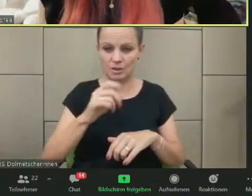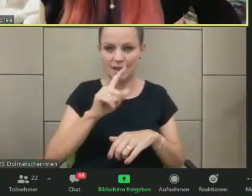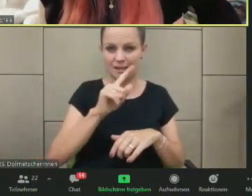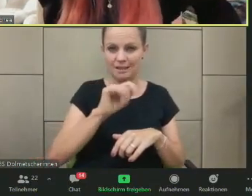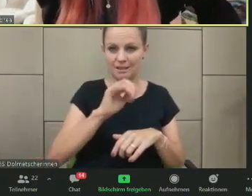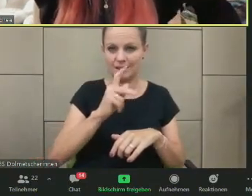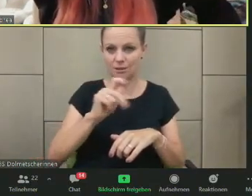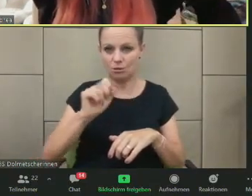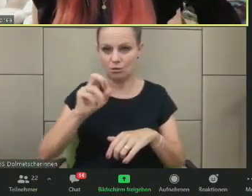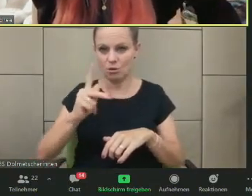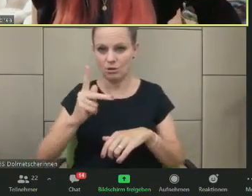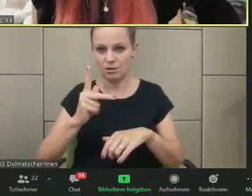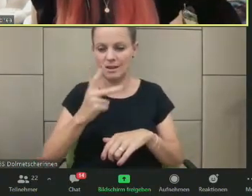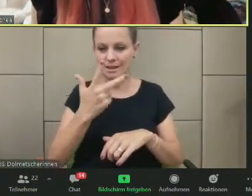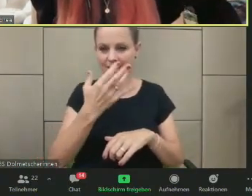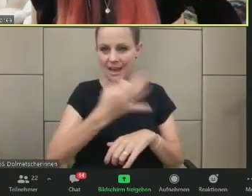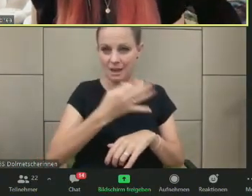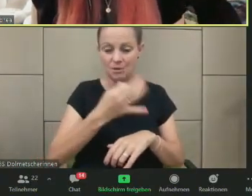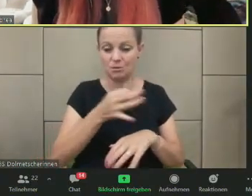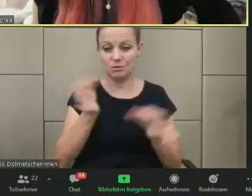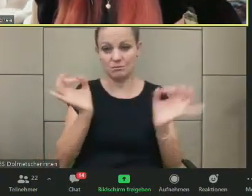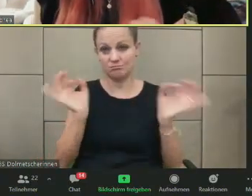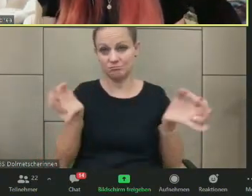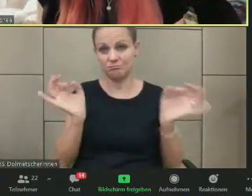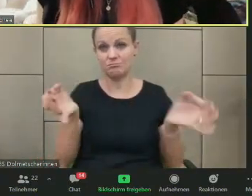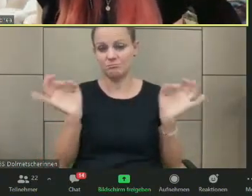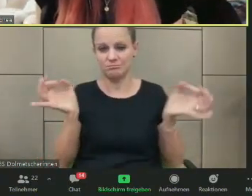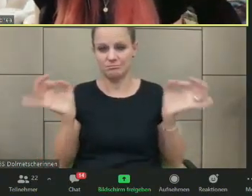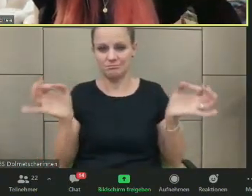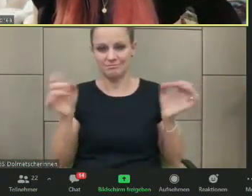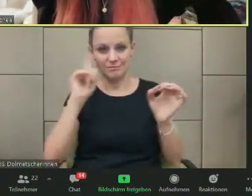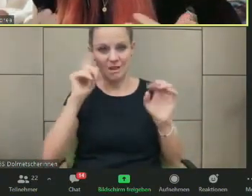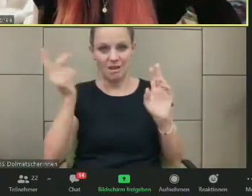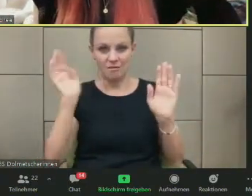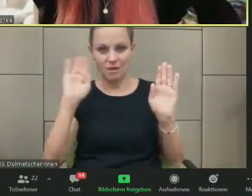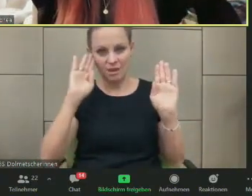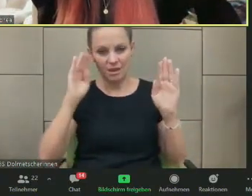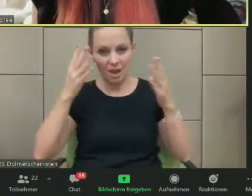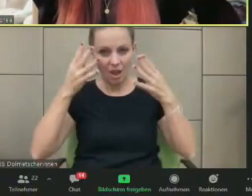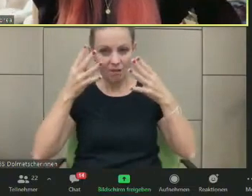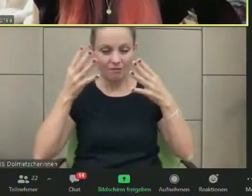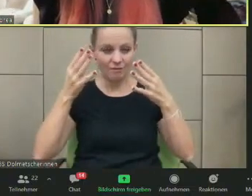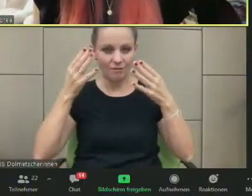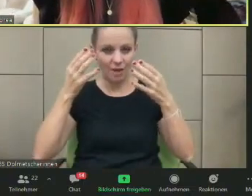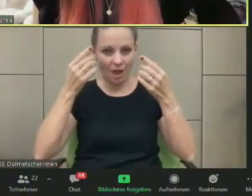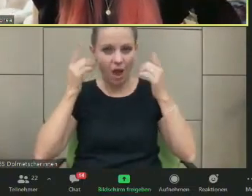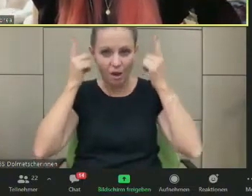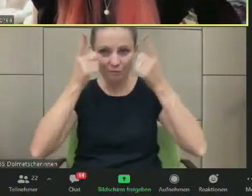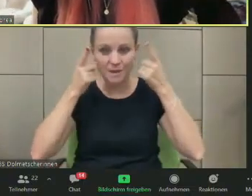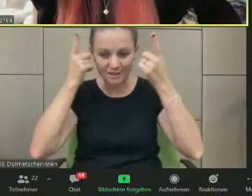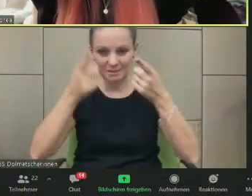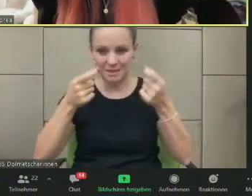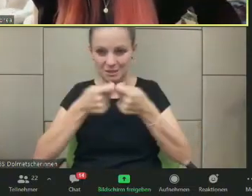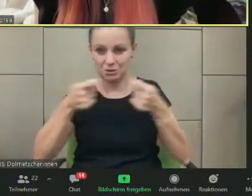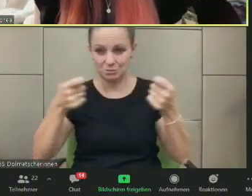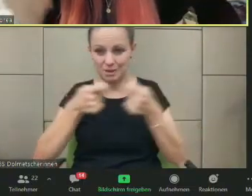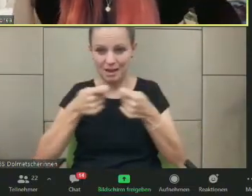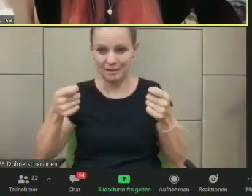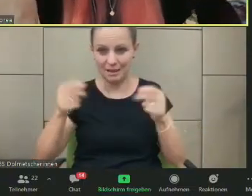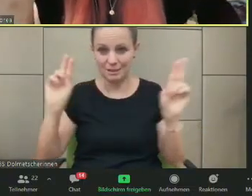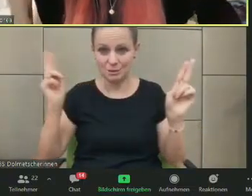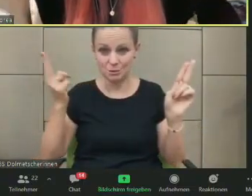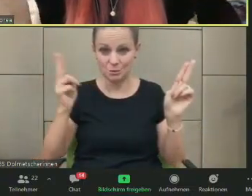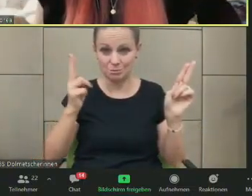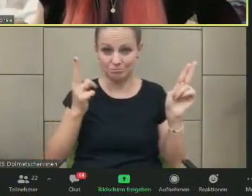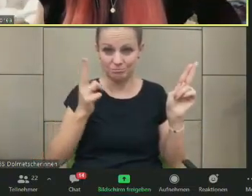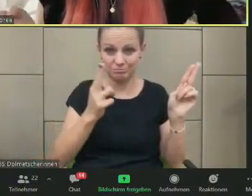Und das eignet sich einfach super gut. Wir wissen, die Aufmerksamkeitsspanne vor allem von jungen Menschen im Internet, die wird immer kürzer. Man